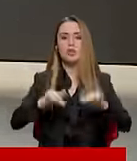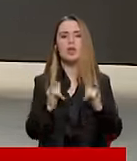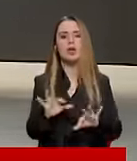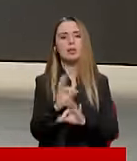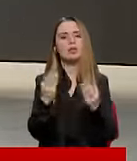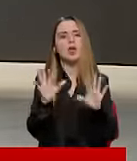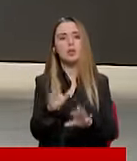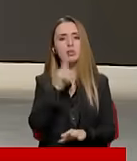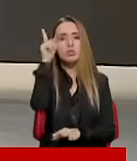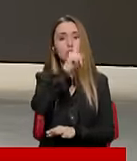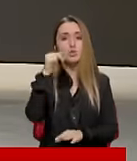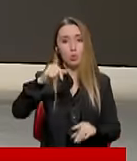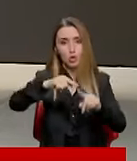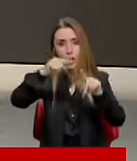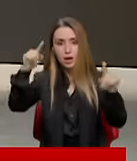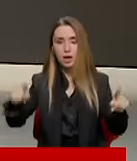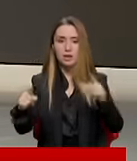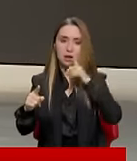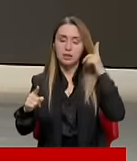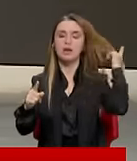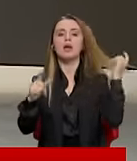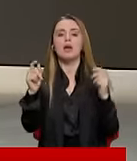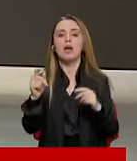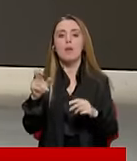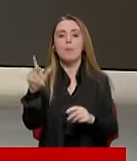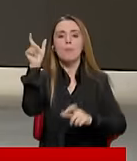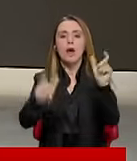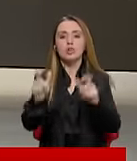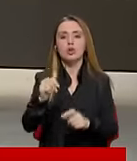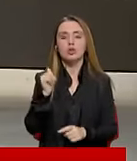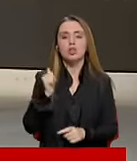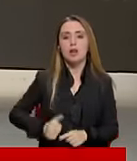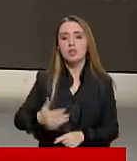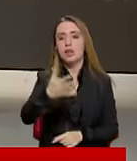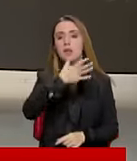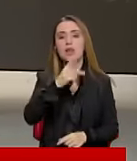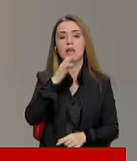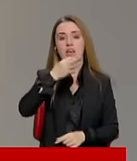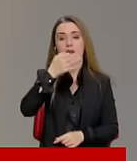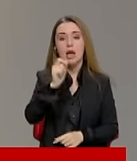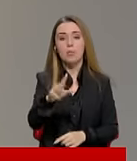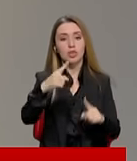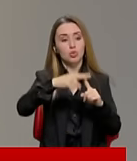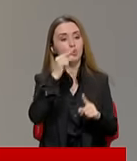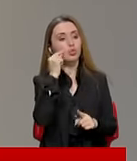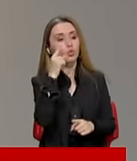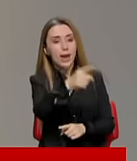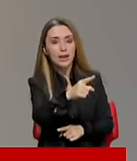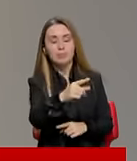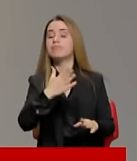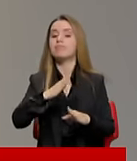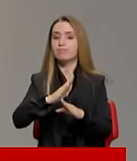rahatsız olmadım Çünkü bugüne kadar Henüz bir personel benim gidip savcılığa dahi ifade vermedim Turgut bey Acaba niye